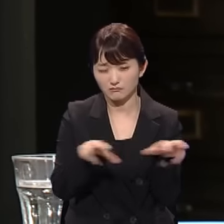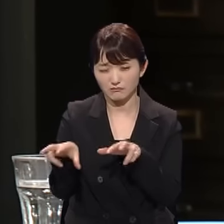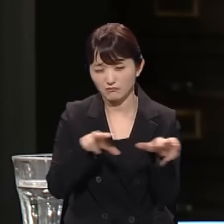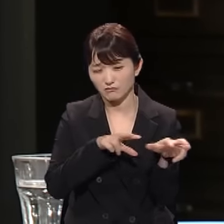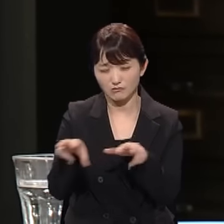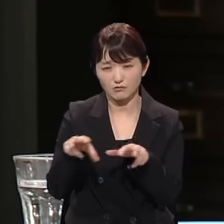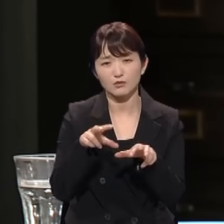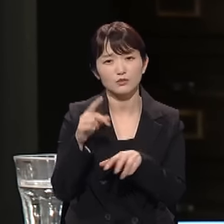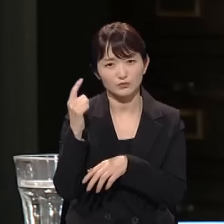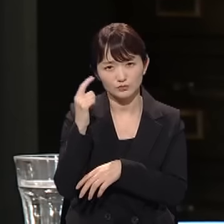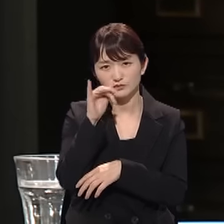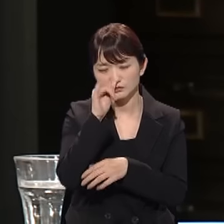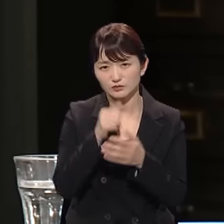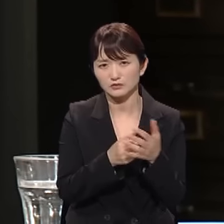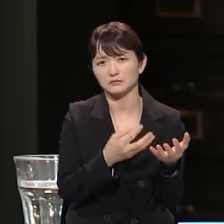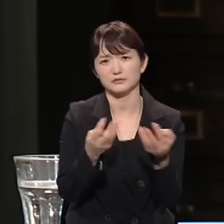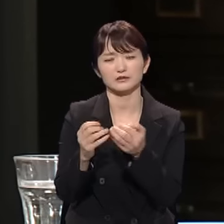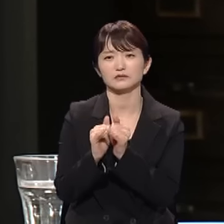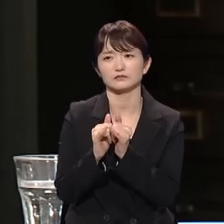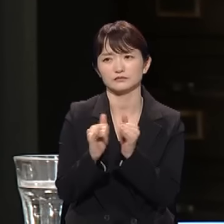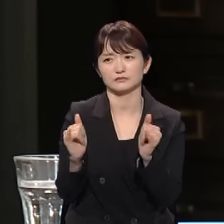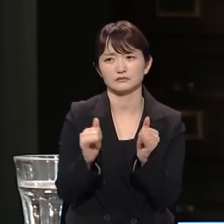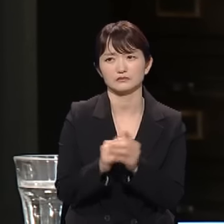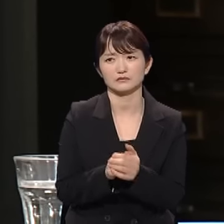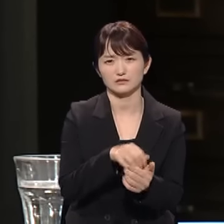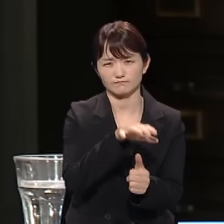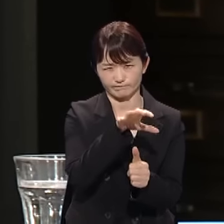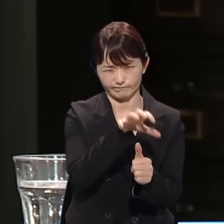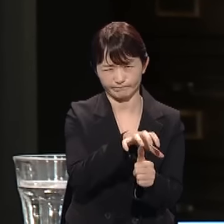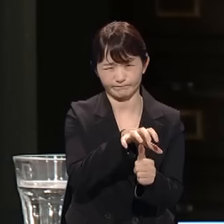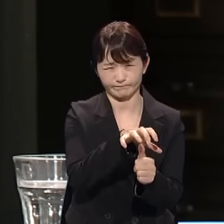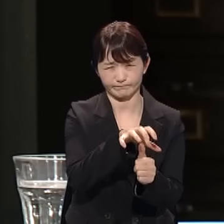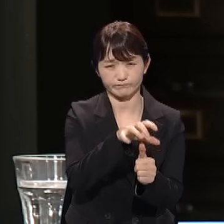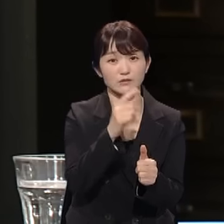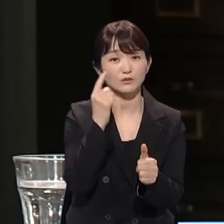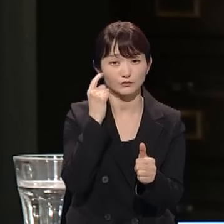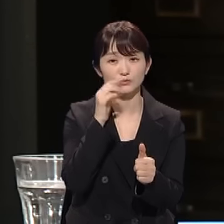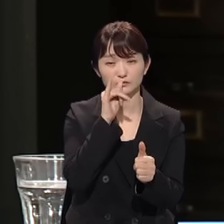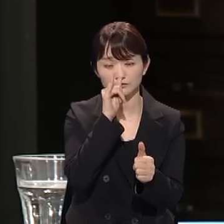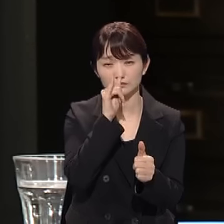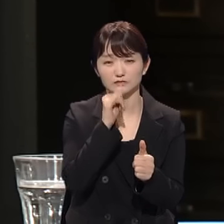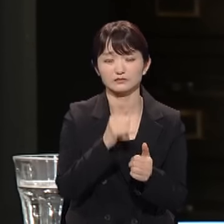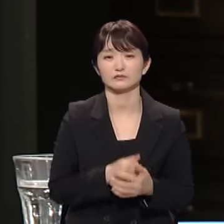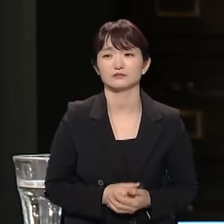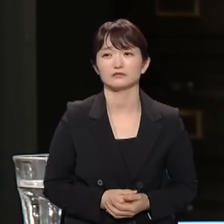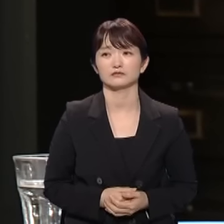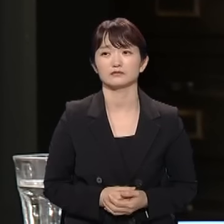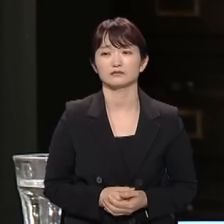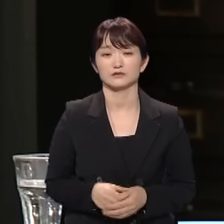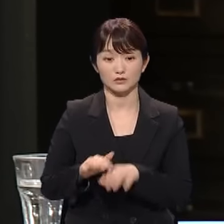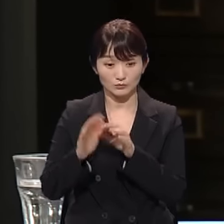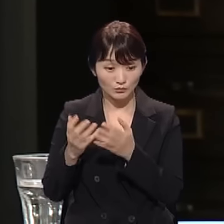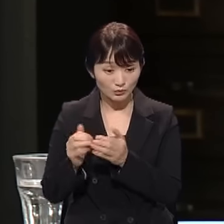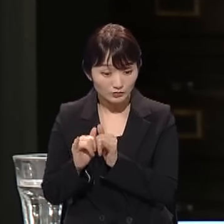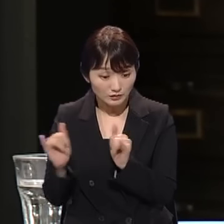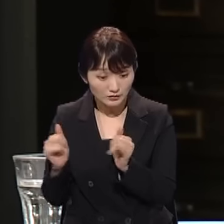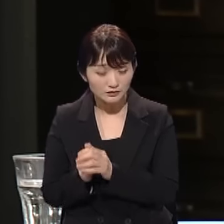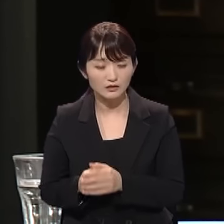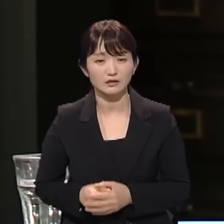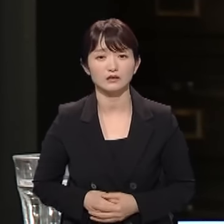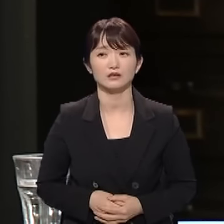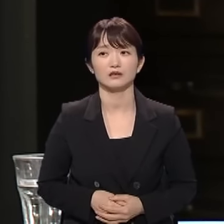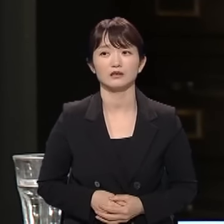쏟아졌고 많은 분들이 또 이제 고립이 돼 있다 이런 속보가 전해지는 와중에 정말 뭐 온 국민 많은